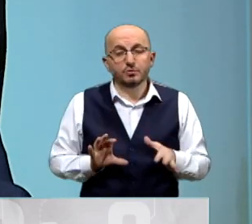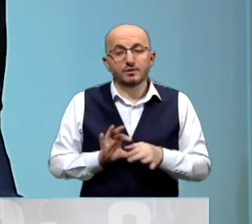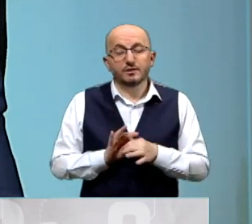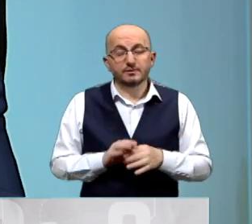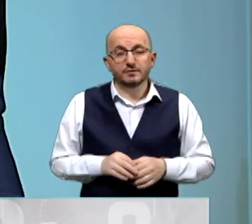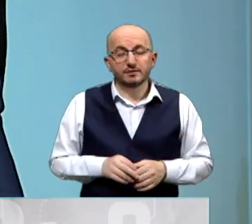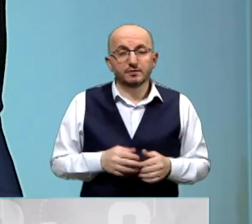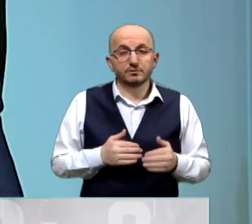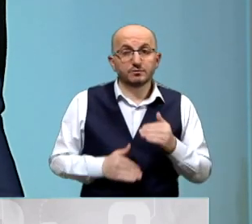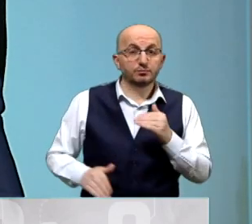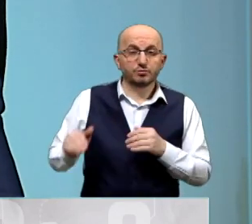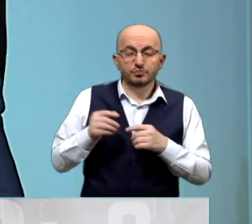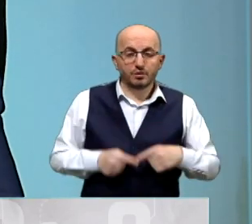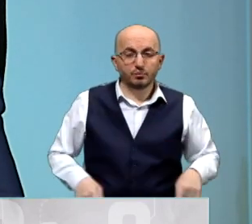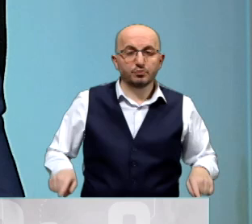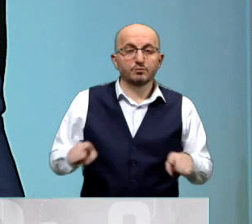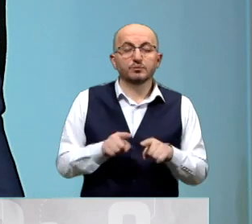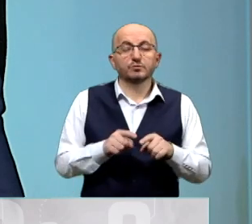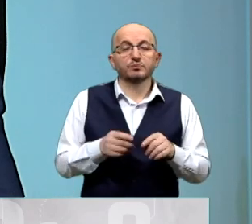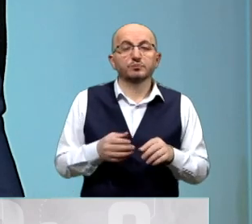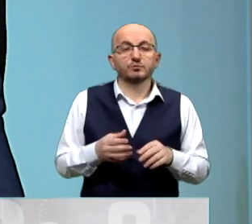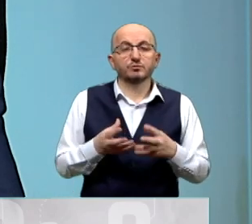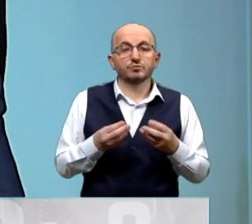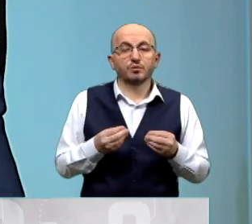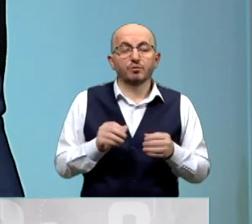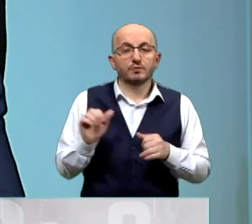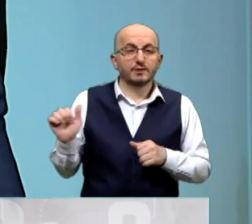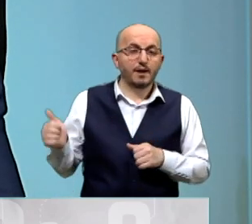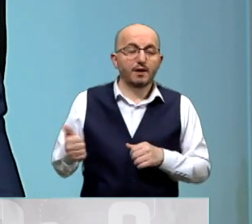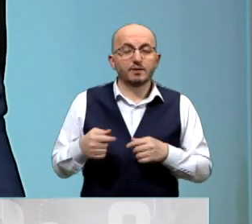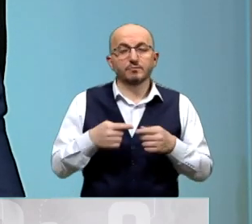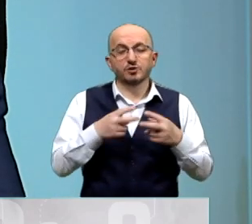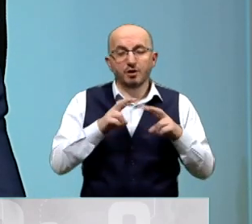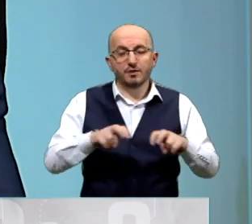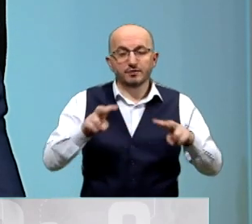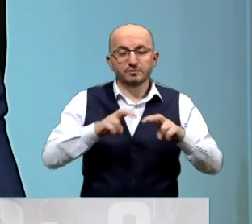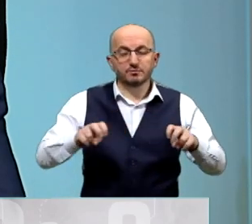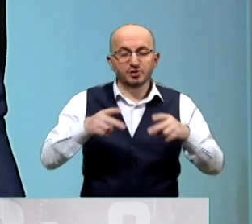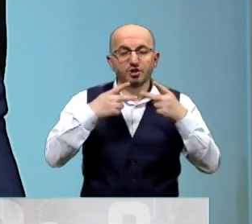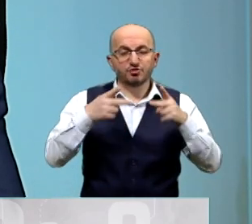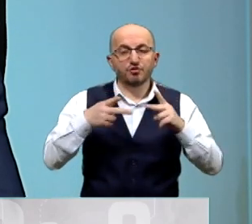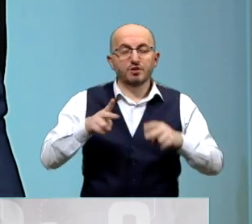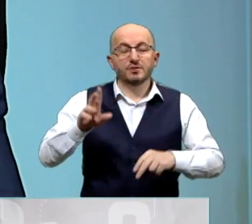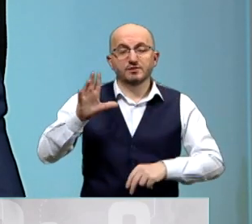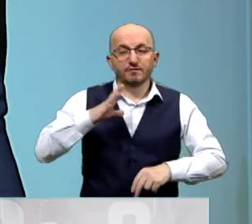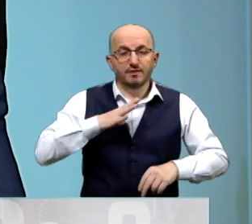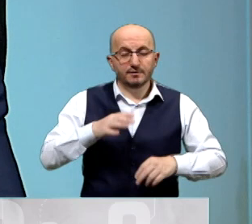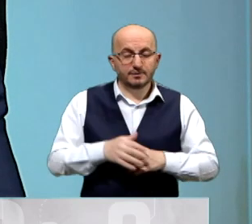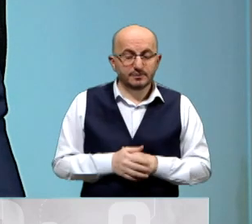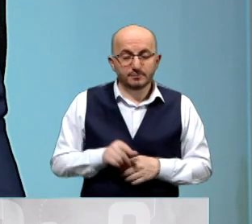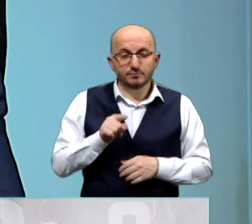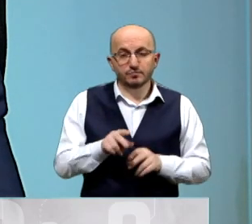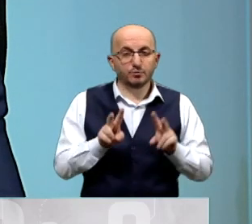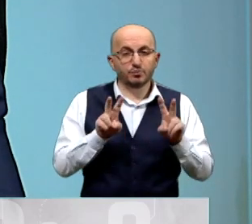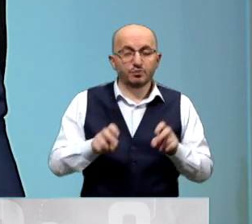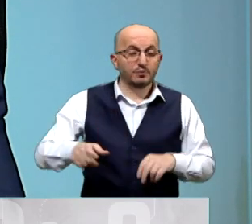din işler yüksek kurulumuzun hakikaten çok Özgün çok değerli bir mütalası vardır din işler Yüksek Kurulu bu